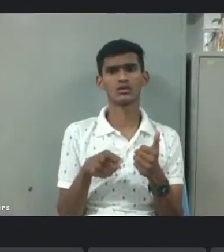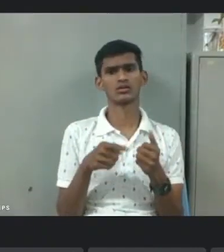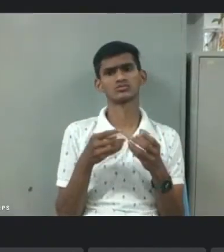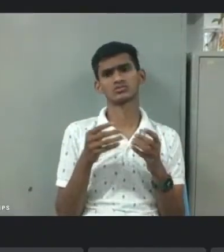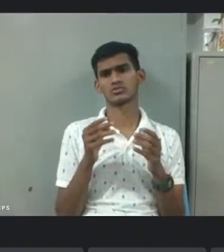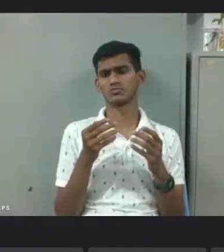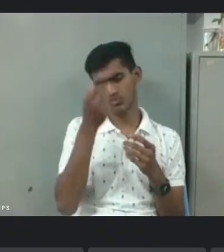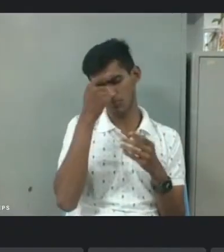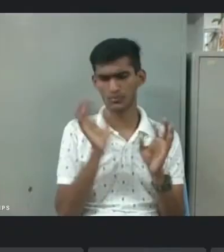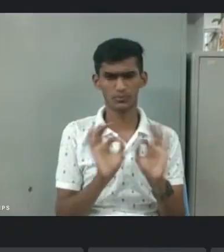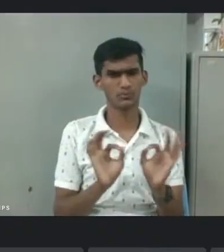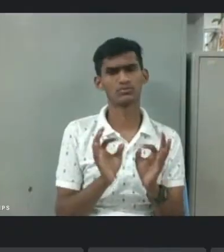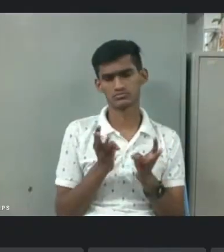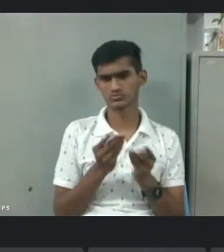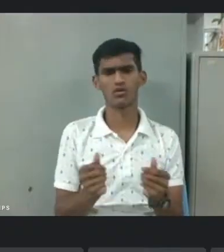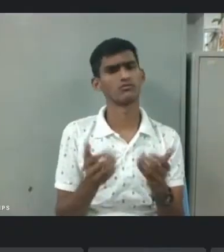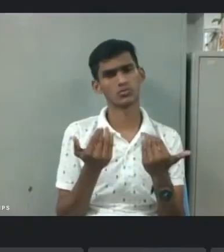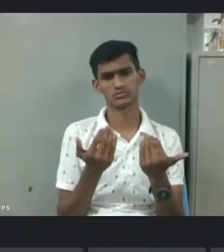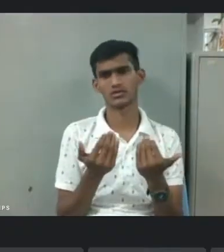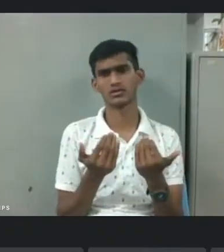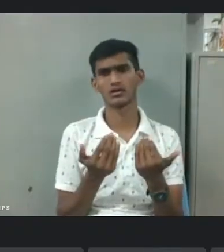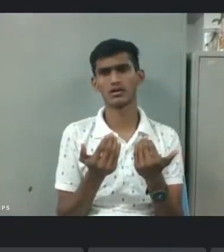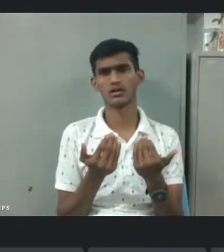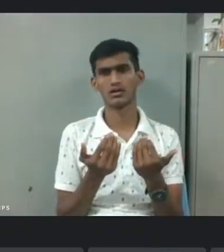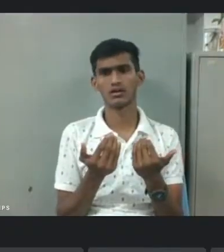കാര്യമായ മാറ്റങ്ങളൊന്നും തന്നെ സംഭവിക്കാനിടയില്ല.